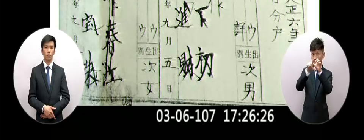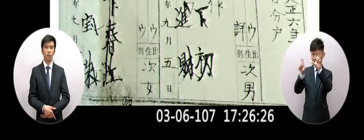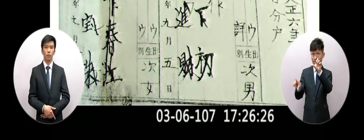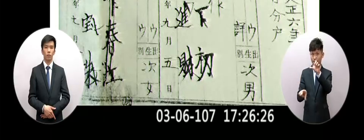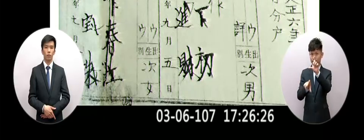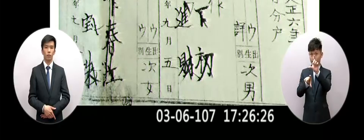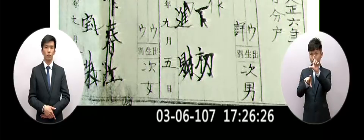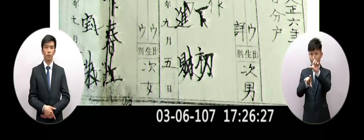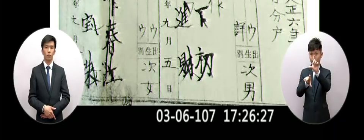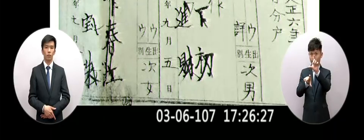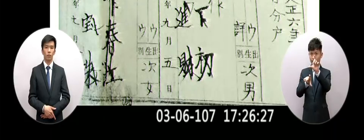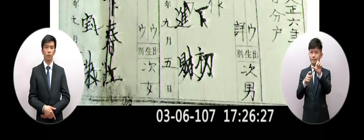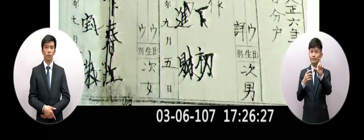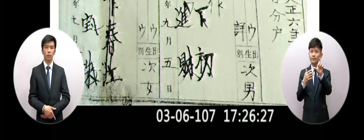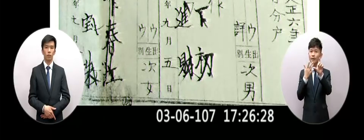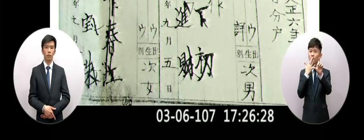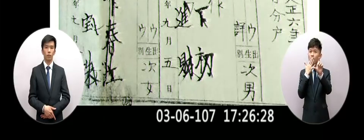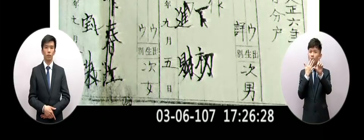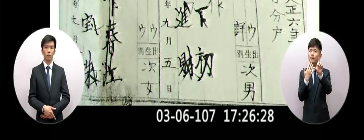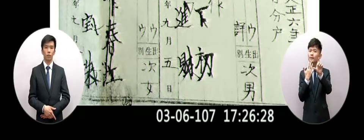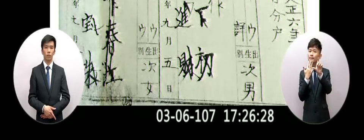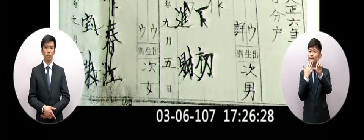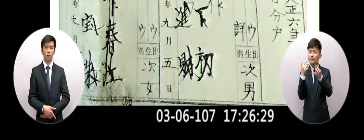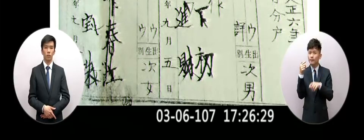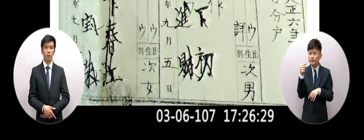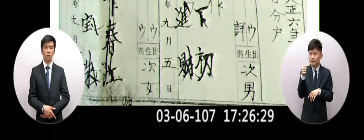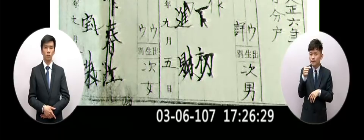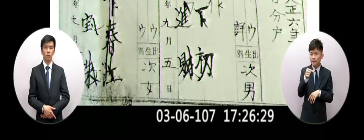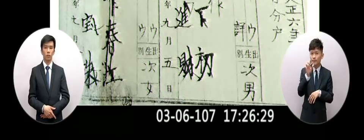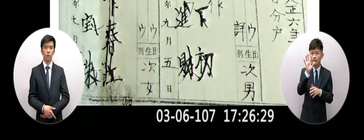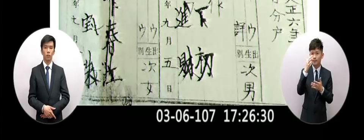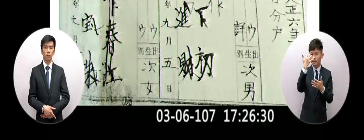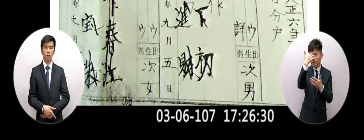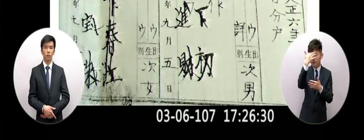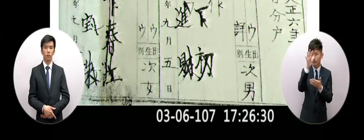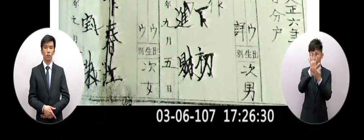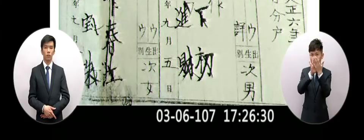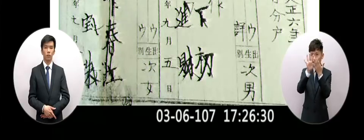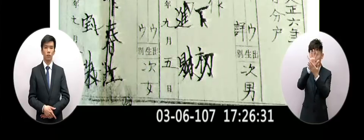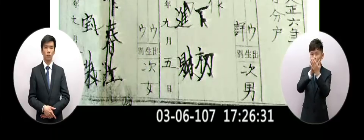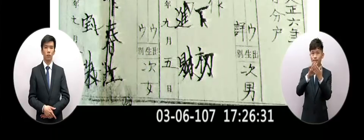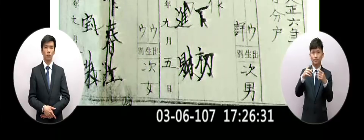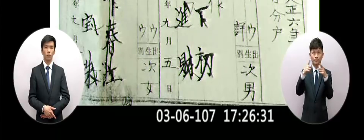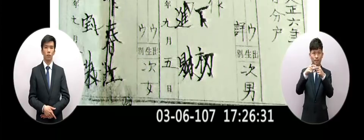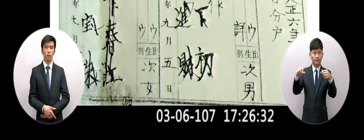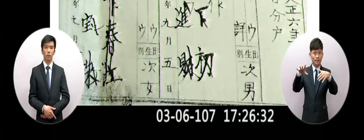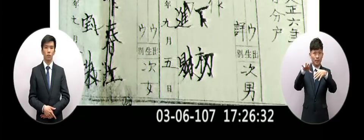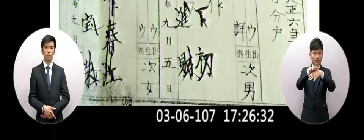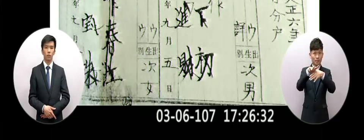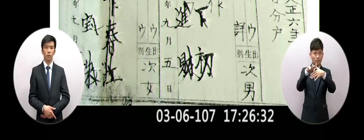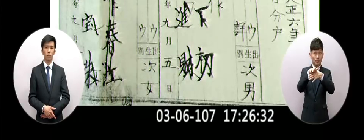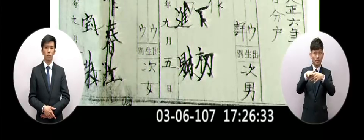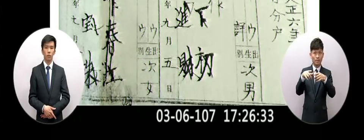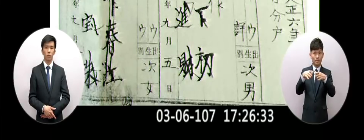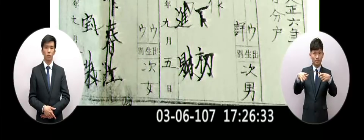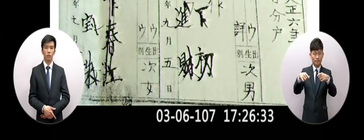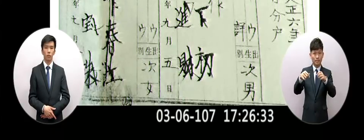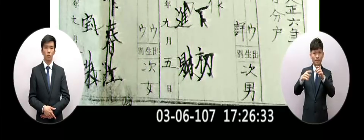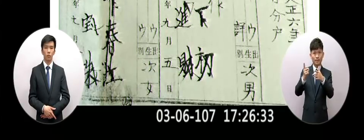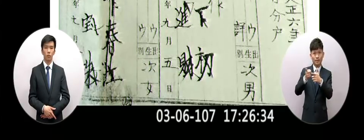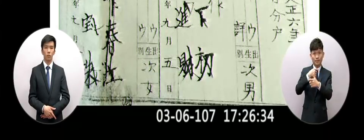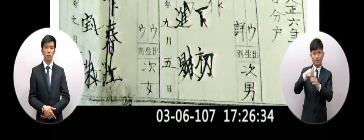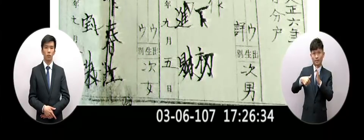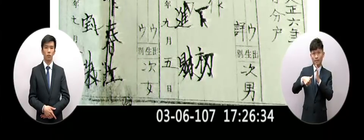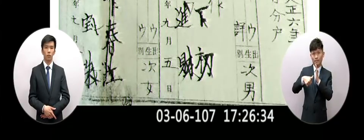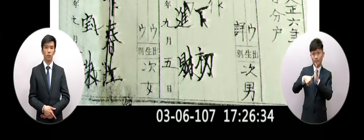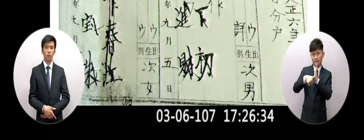非常浅，已经快要消失的字迹写的，用日文的片假名拼出他阿美族